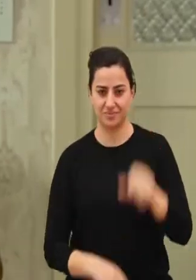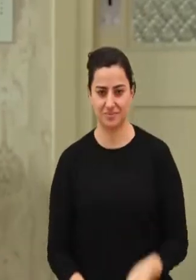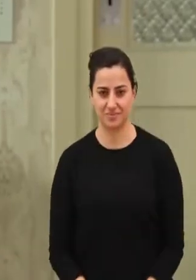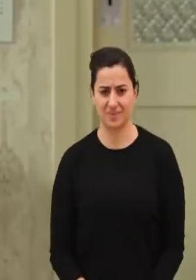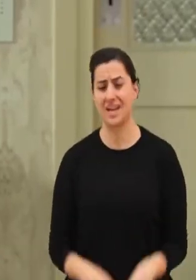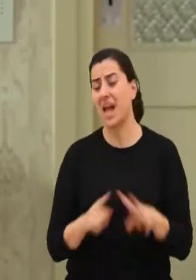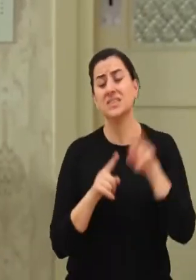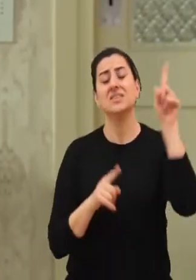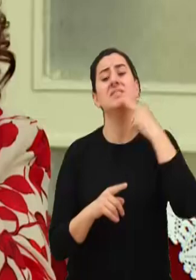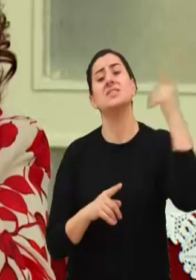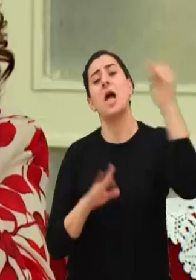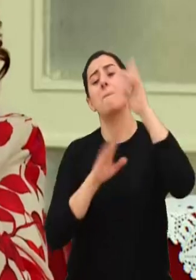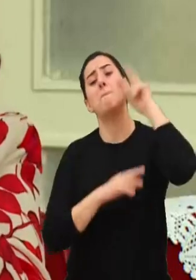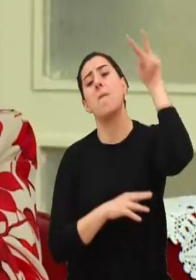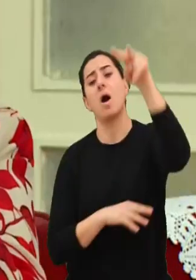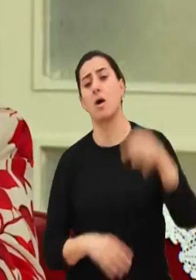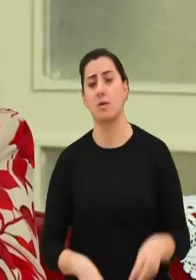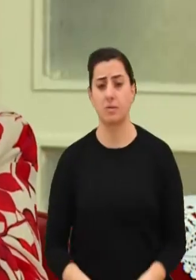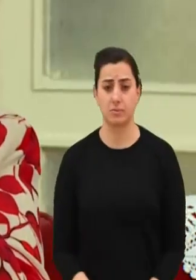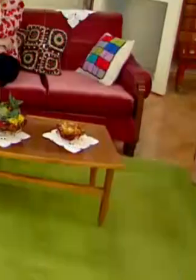yapar. Nazlıcığım kapıya bakıver.